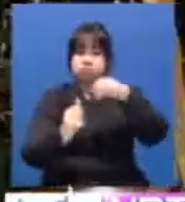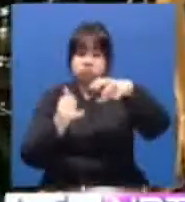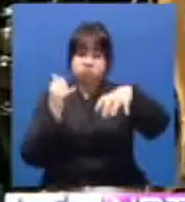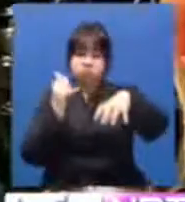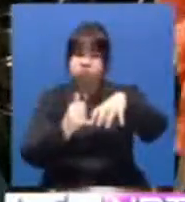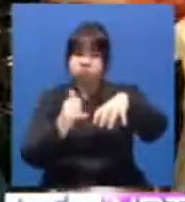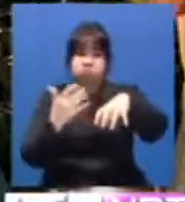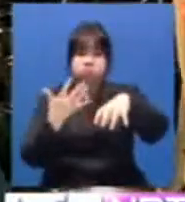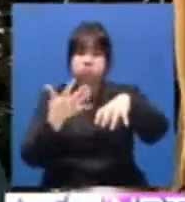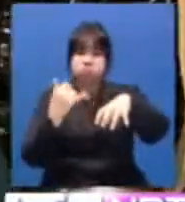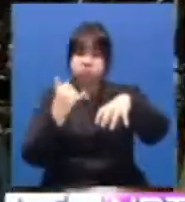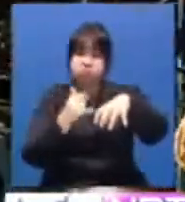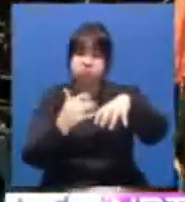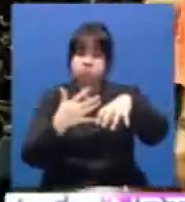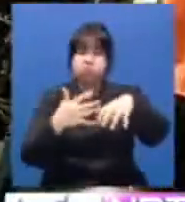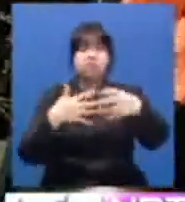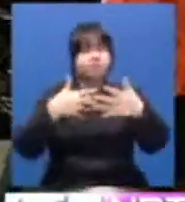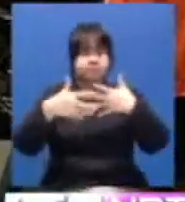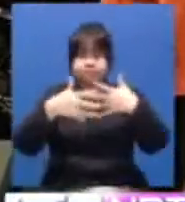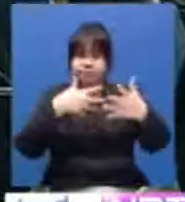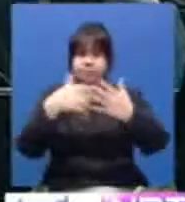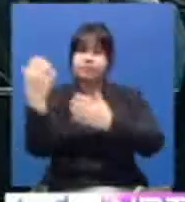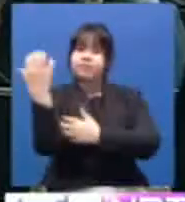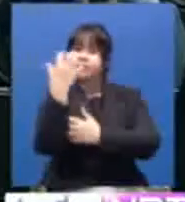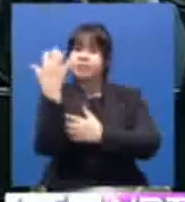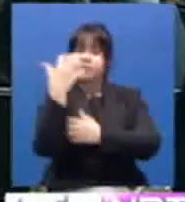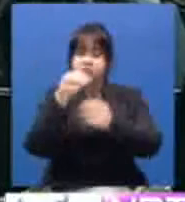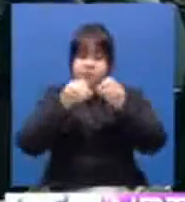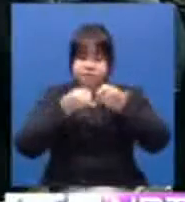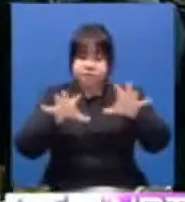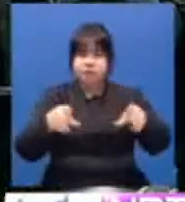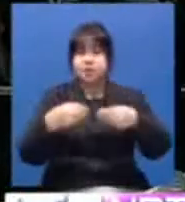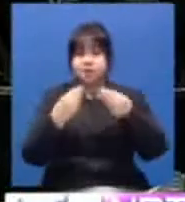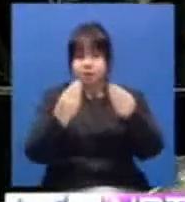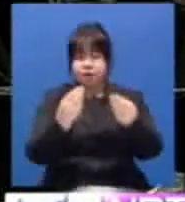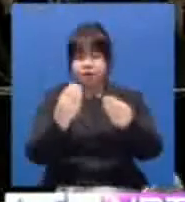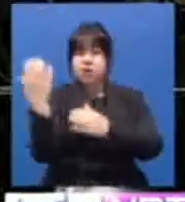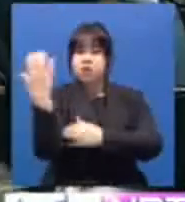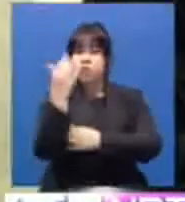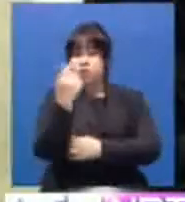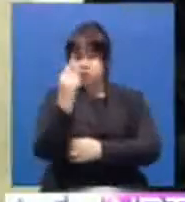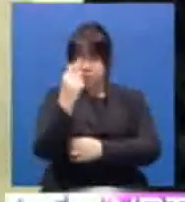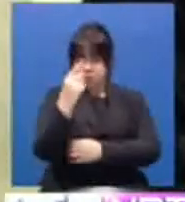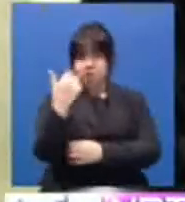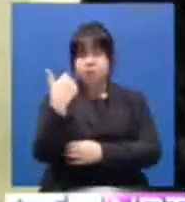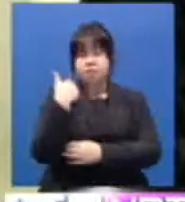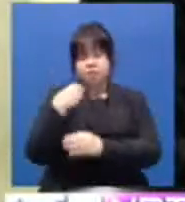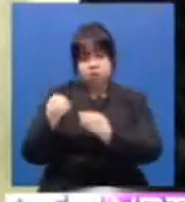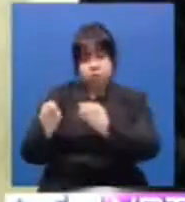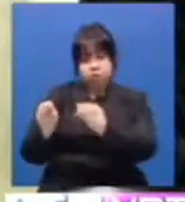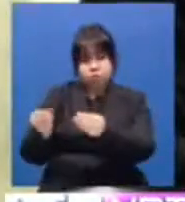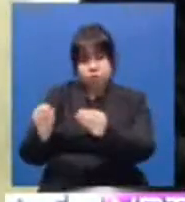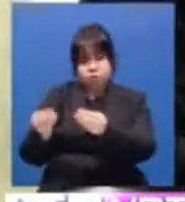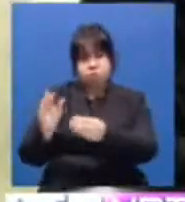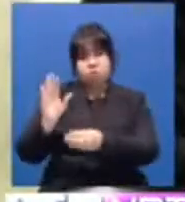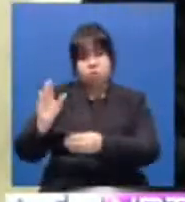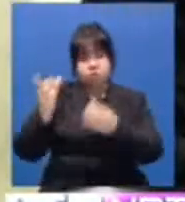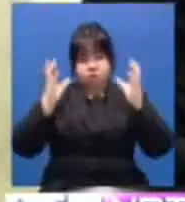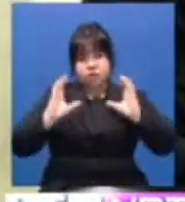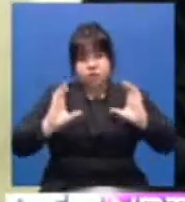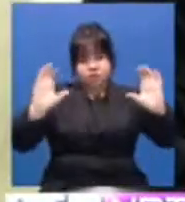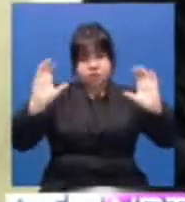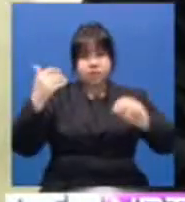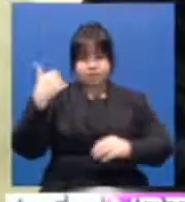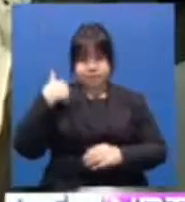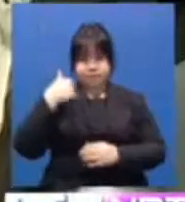ดียมหัวหมากได้จะมีการถ่ายทอดสดทั่วประเทศผ่านทาง NBT และสถานีวิทยุโทรทัศน์รัฐสภา หล